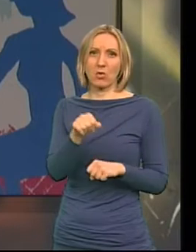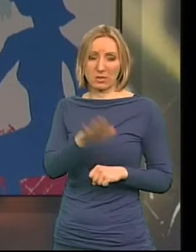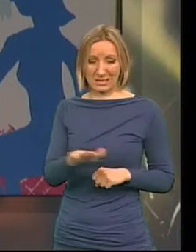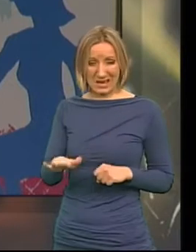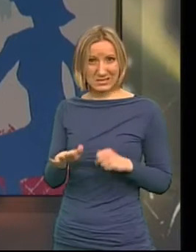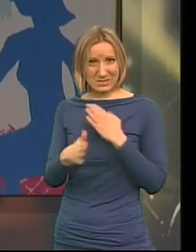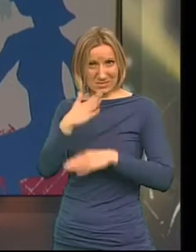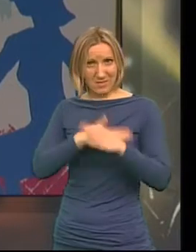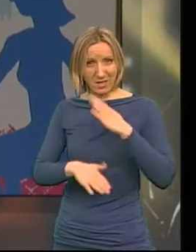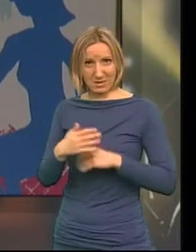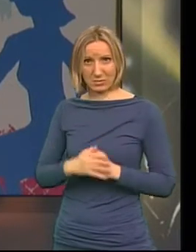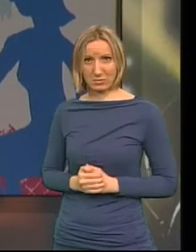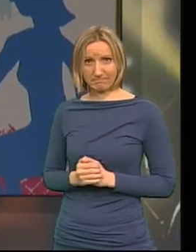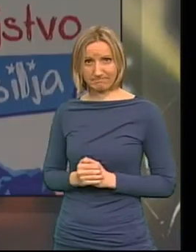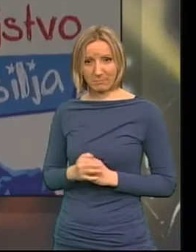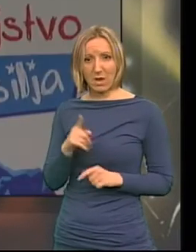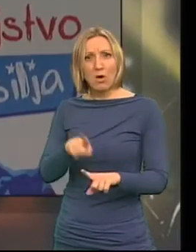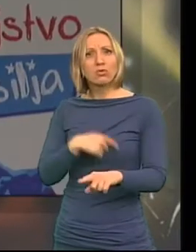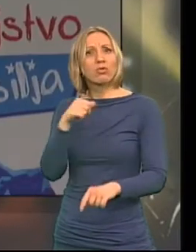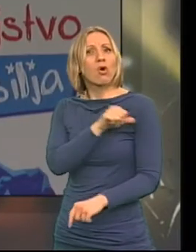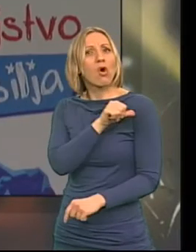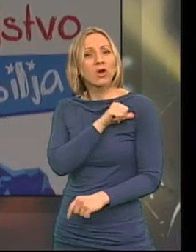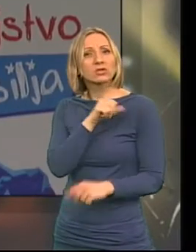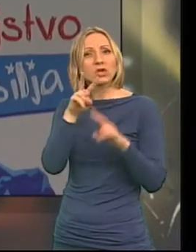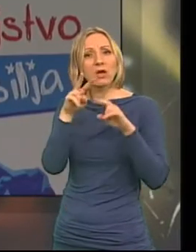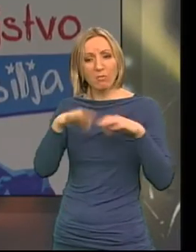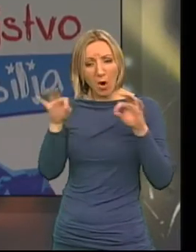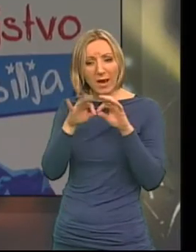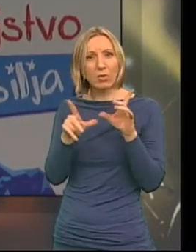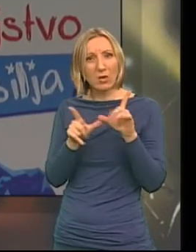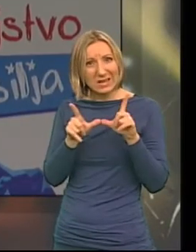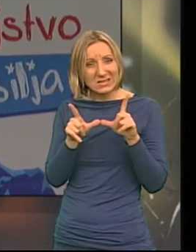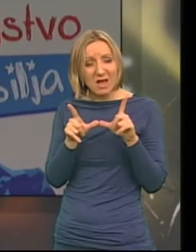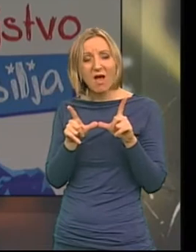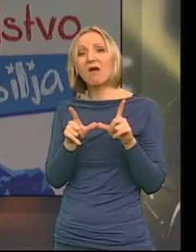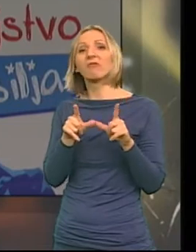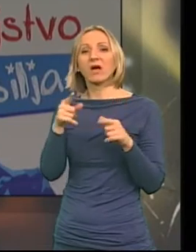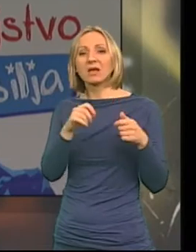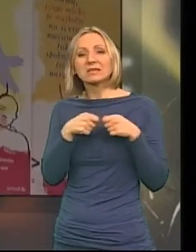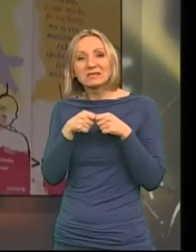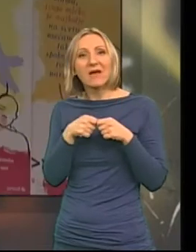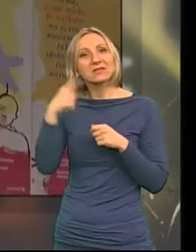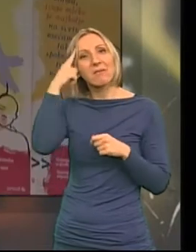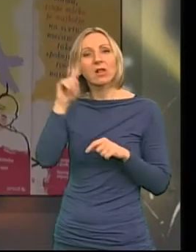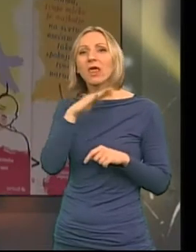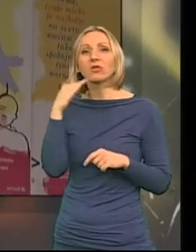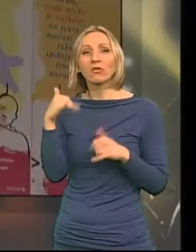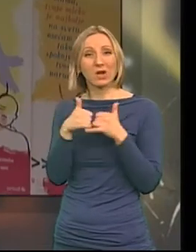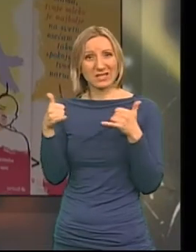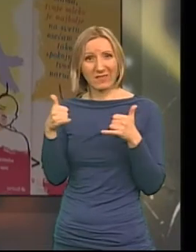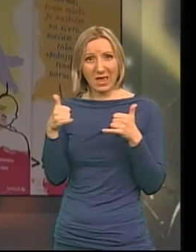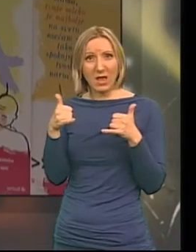Dvogodišnji projekat UNICEF-a u saradnji sa nekoliko organizacija, među kojima je i Savez za pomoć mentalno nedovoljno razvijenim osobama